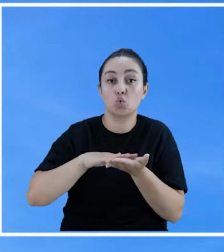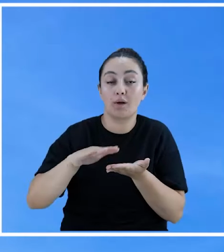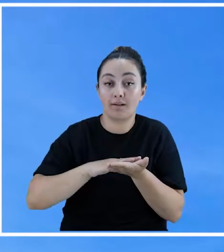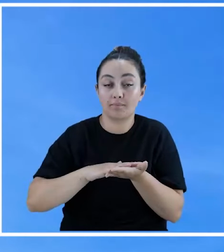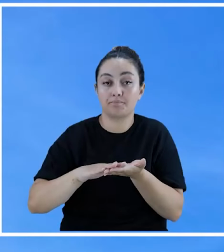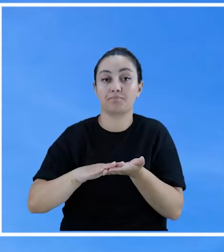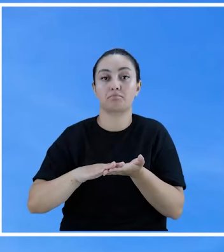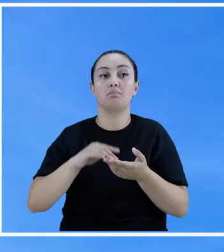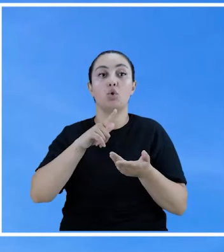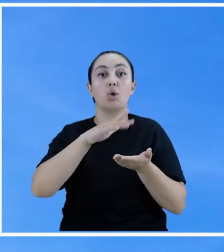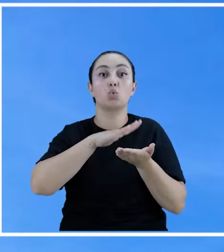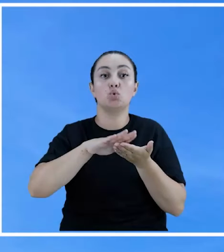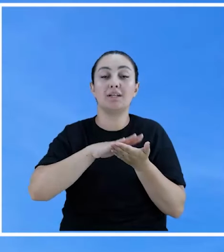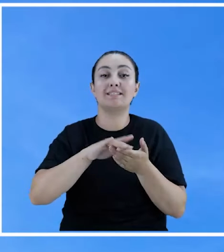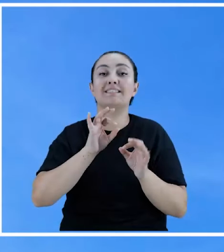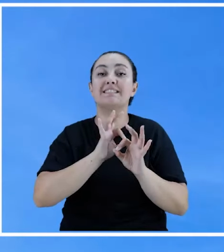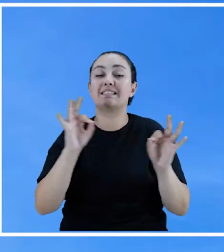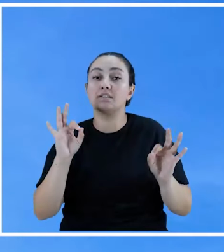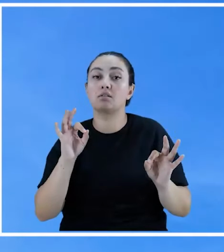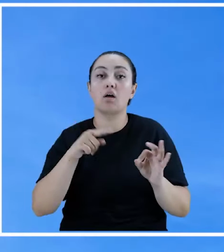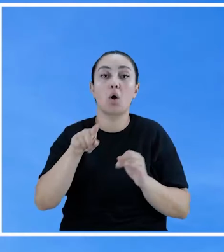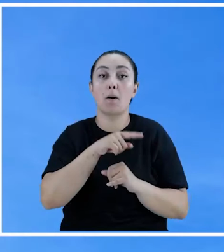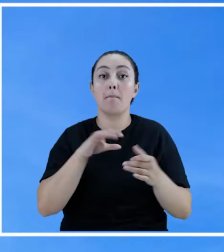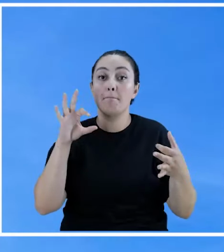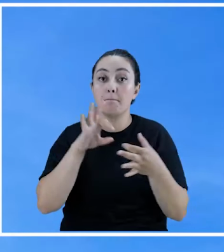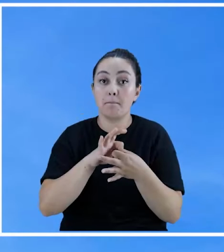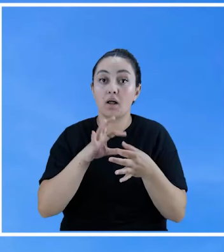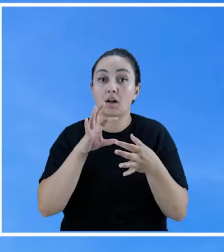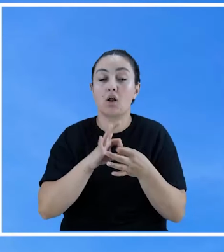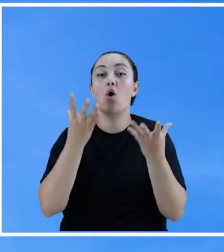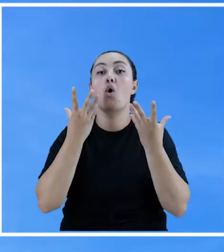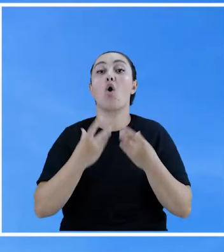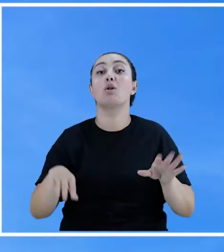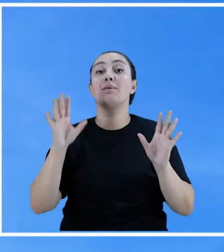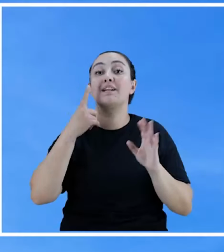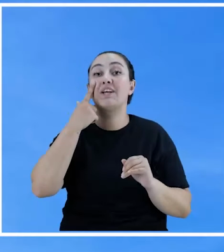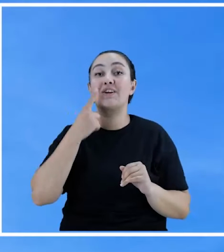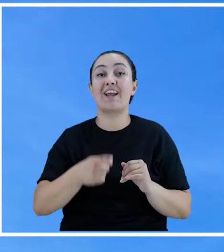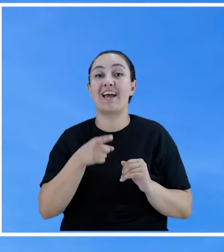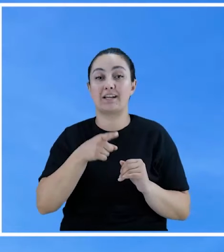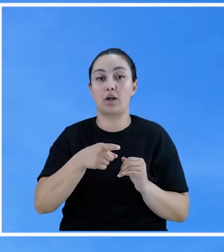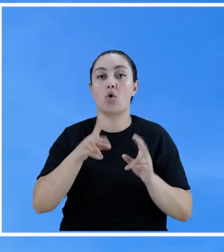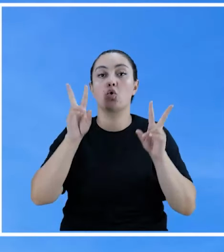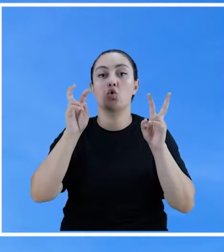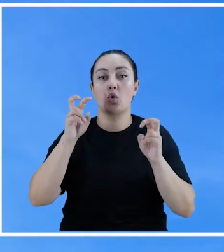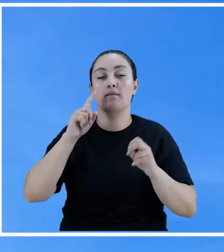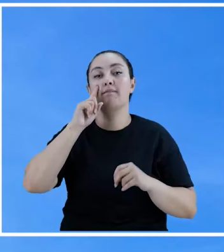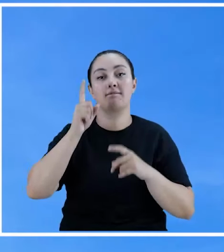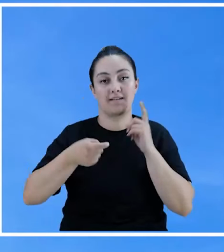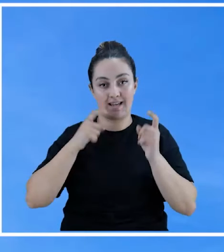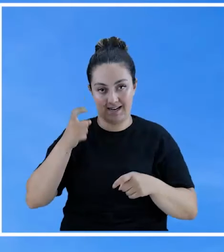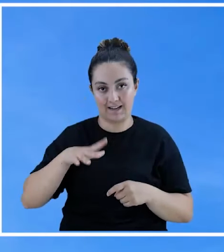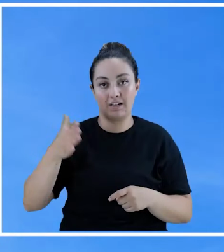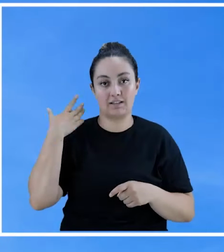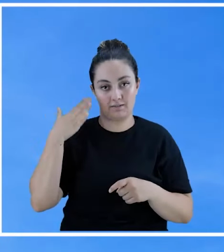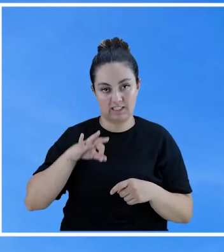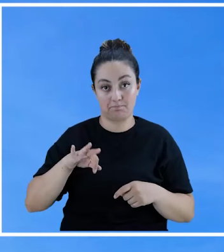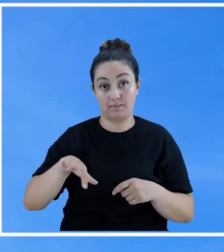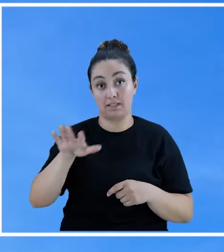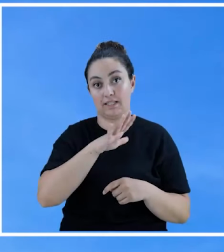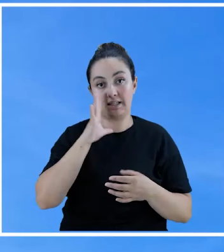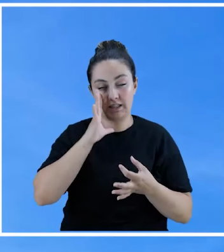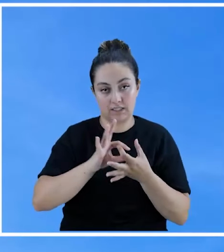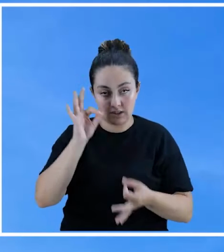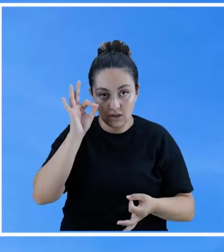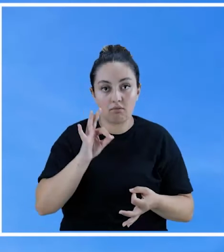düzensizliğin, mevcut bir yapısal düzensizliğin var olup olmadığının dinamik yükler altında ne kadar önemli olduklarını fark etti. Bu